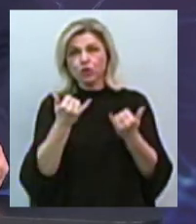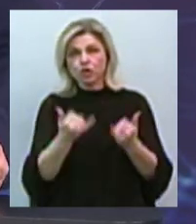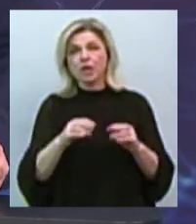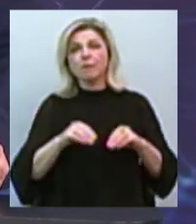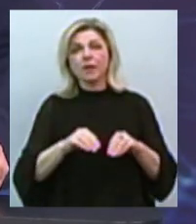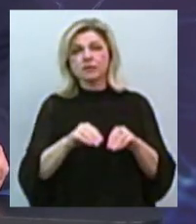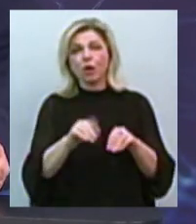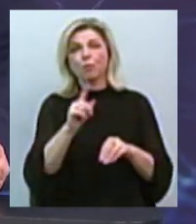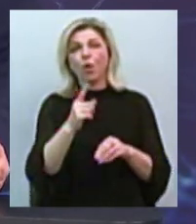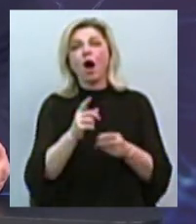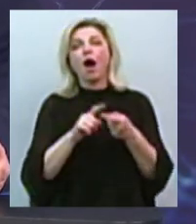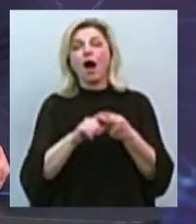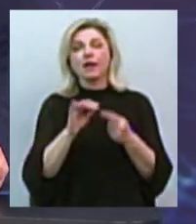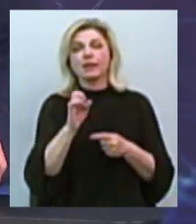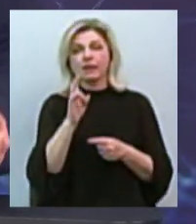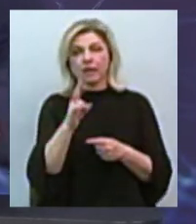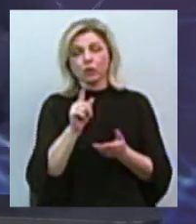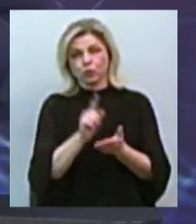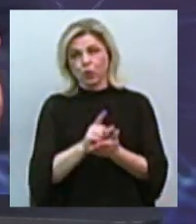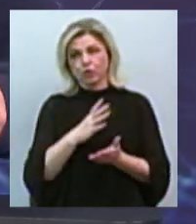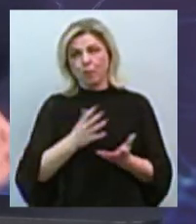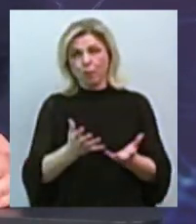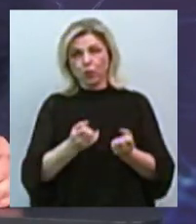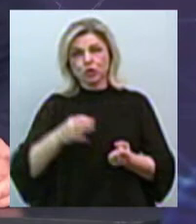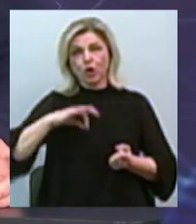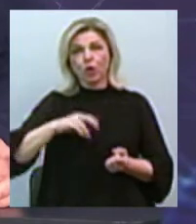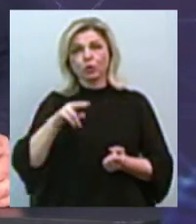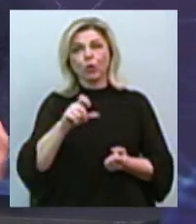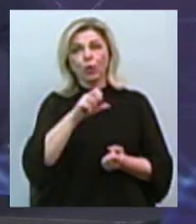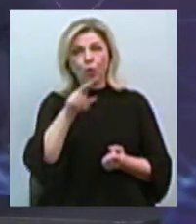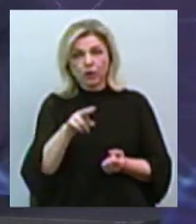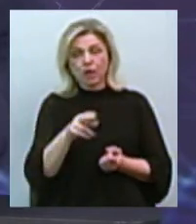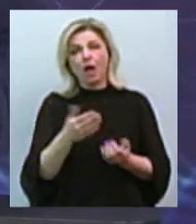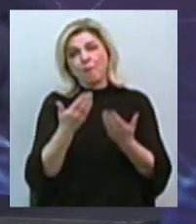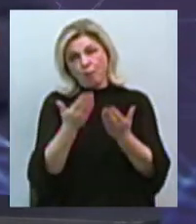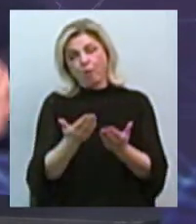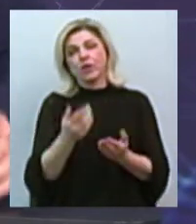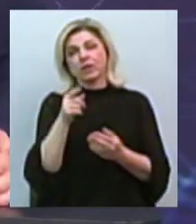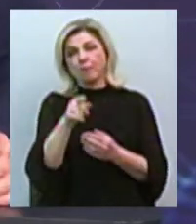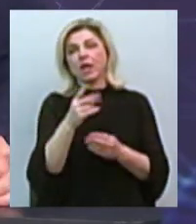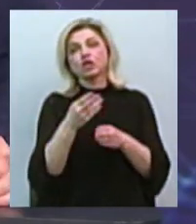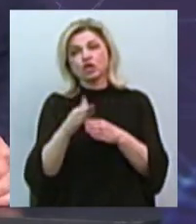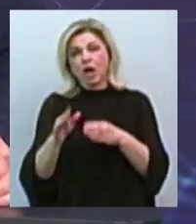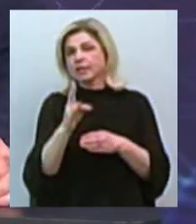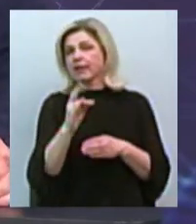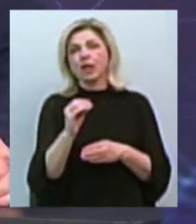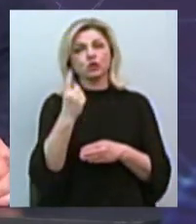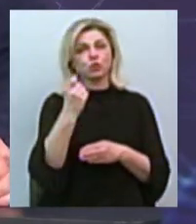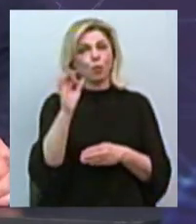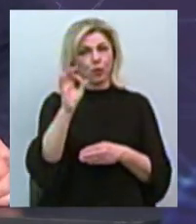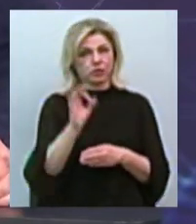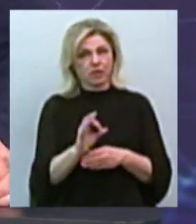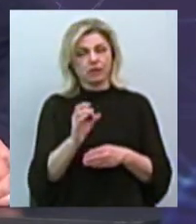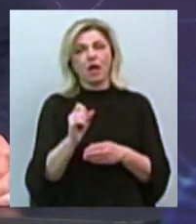карантинные мероприятия, ты должен был получить какой-то доход, вот, пожалуйста, тебе часть, может быть, не все 100%, но часть для того, чтобы... Но, принаймні, повернуть